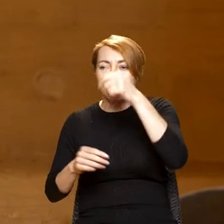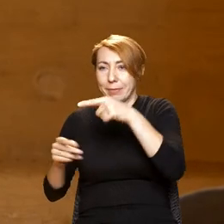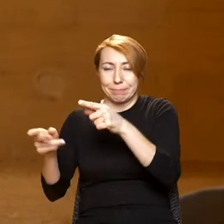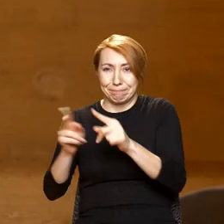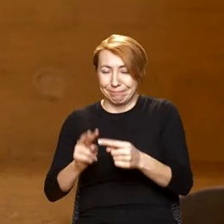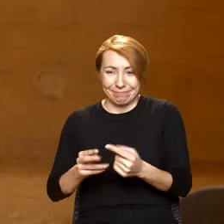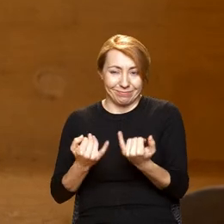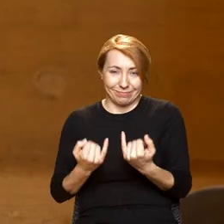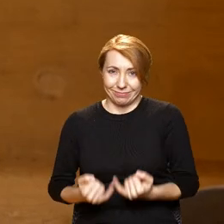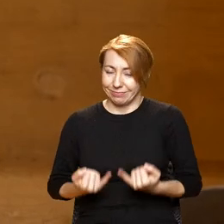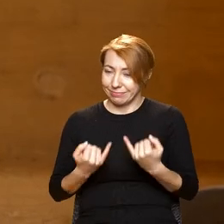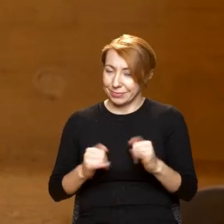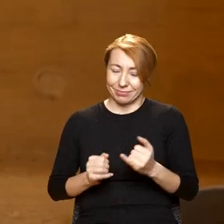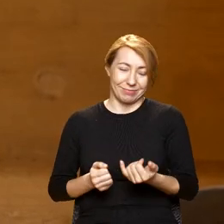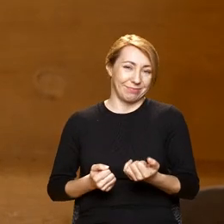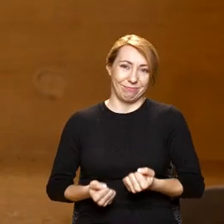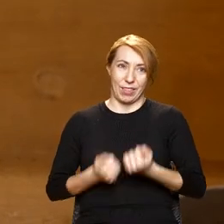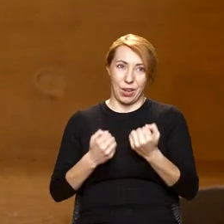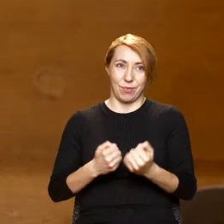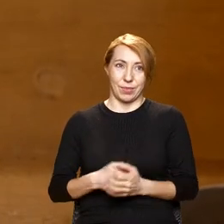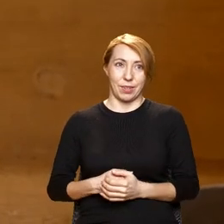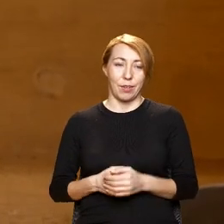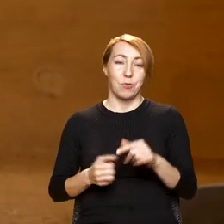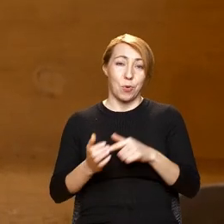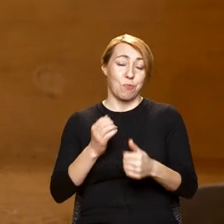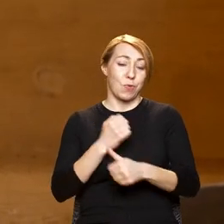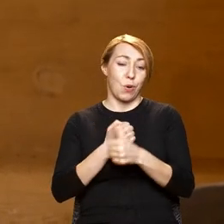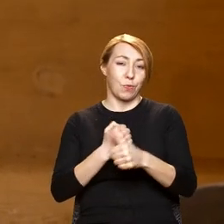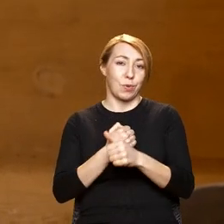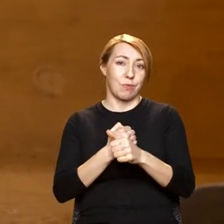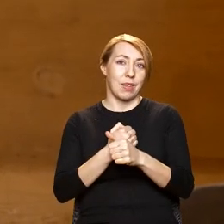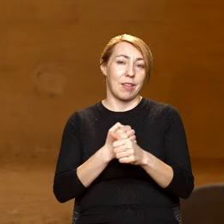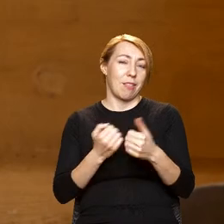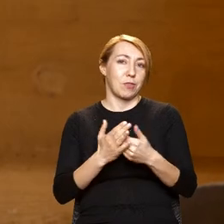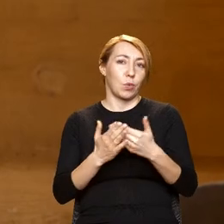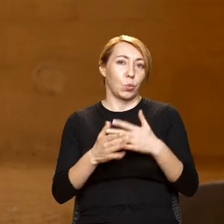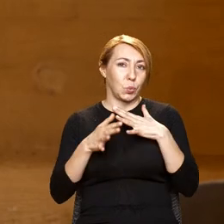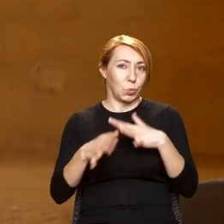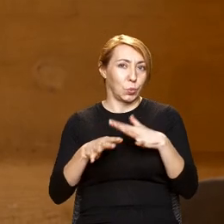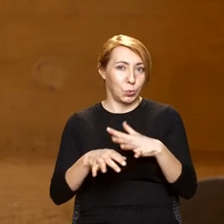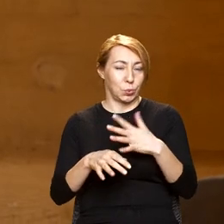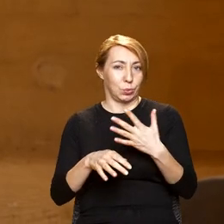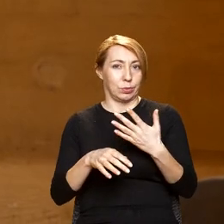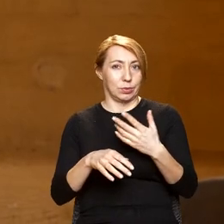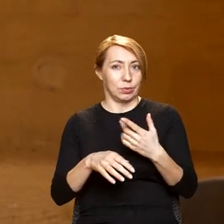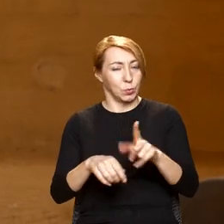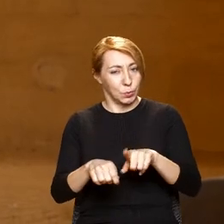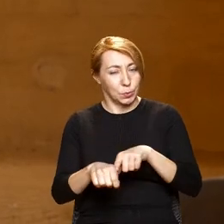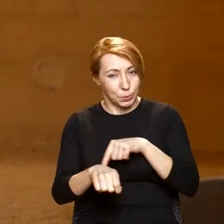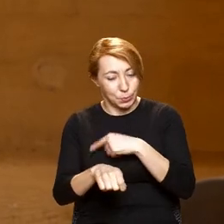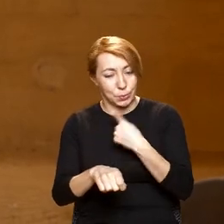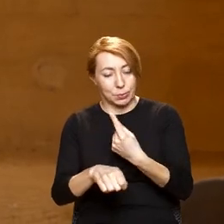też kolejny powód, dla którego dużo czasu spędziłam w korkach.